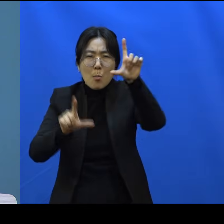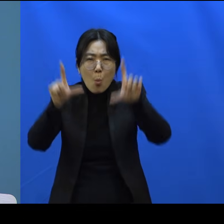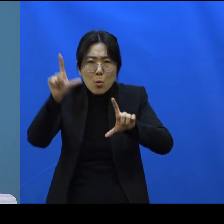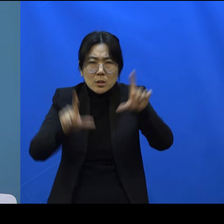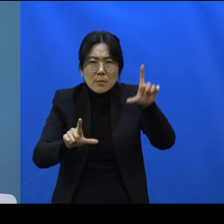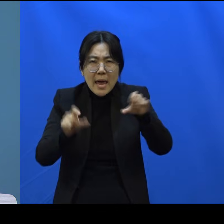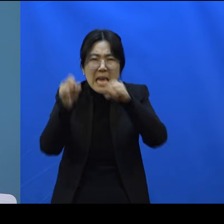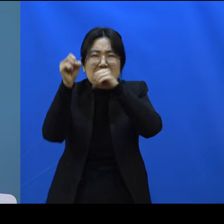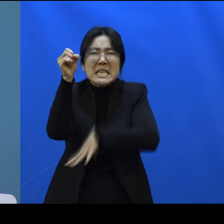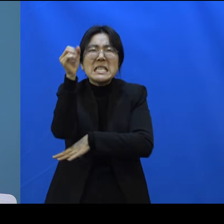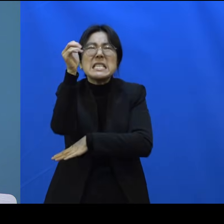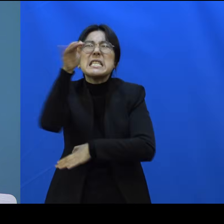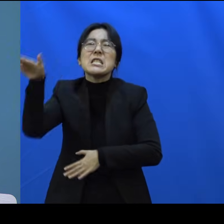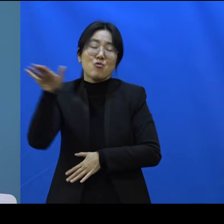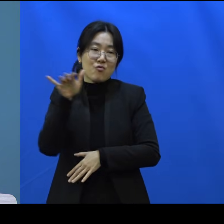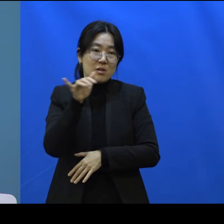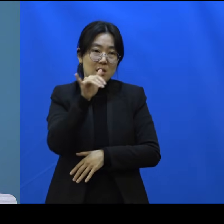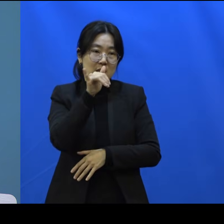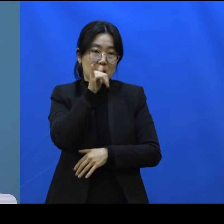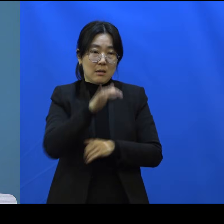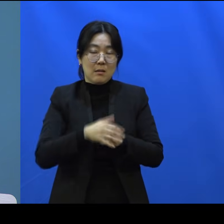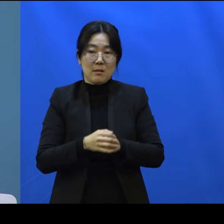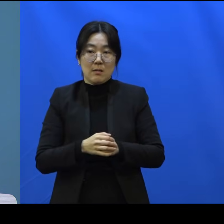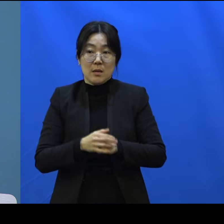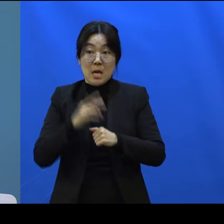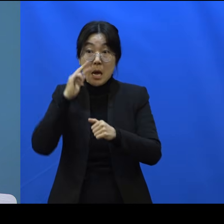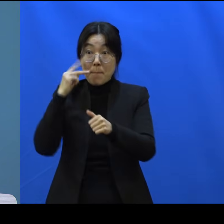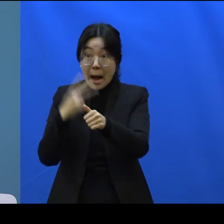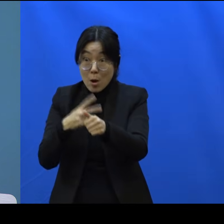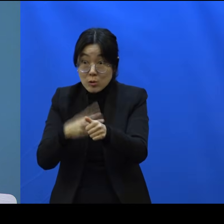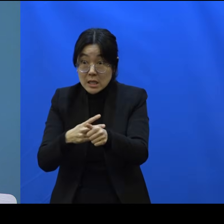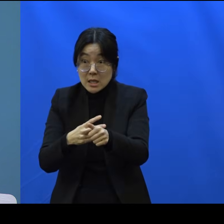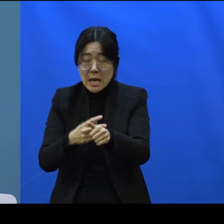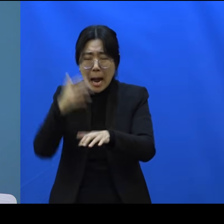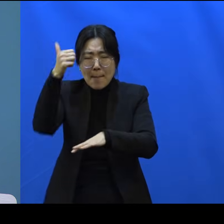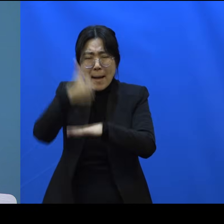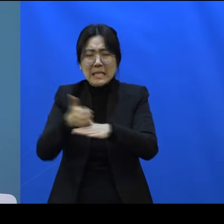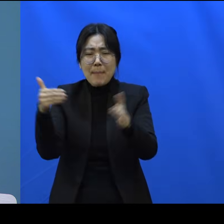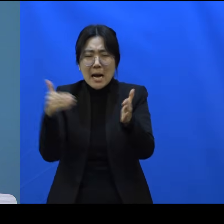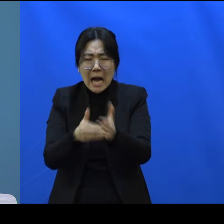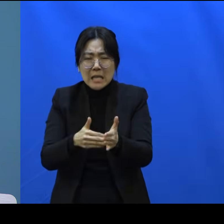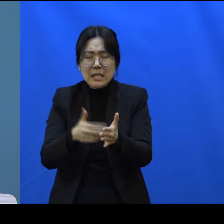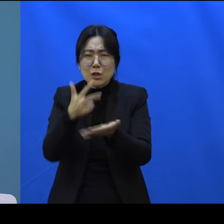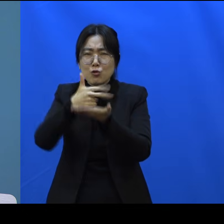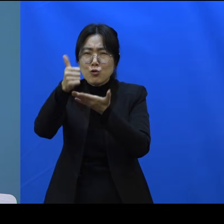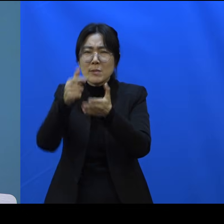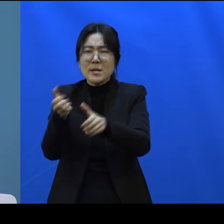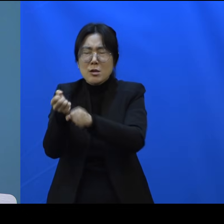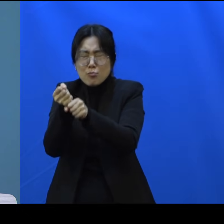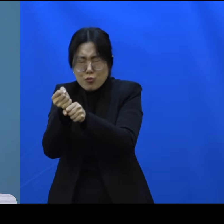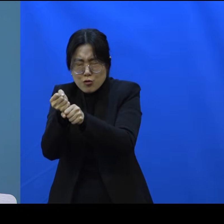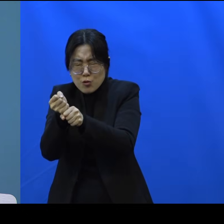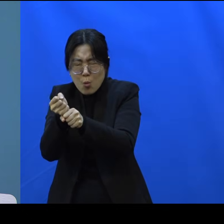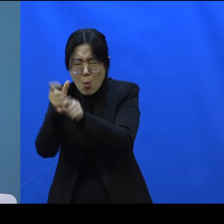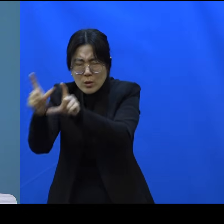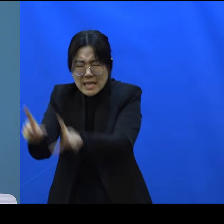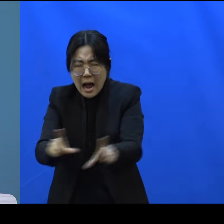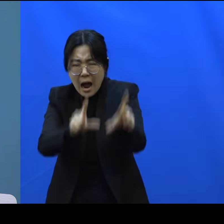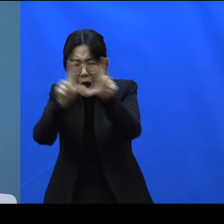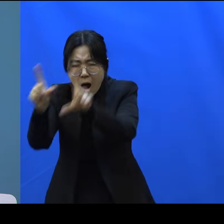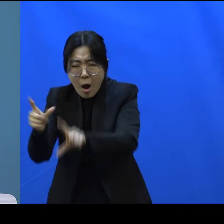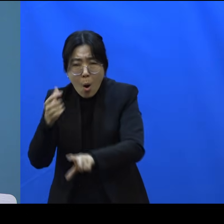원리. 바울이 바울 되게 했던, 그 바울의 인생을 이끌어갈 수 있었던 견인해